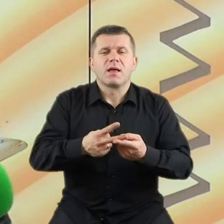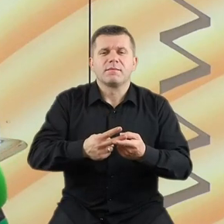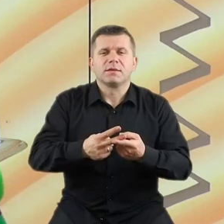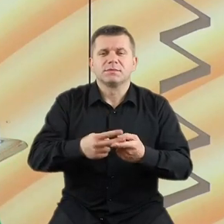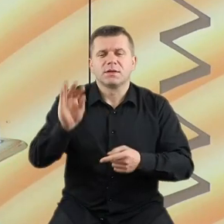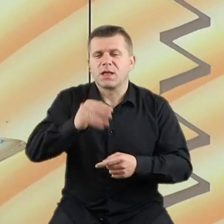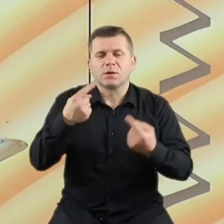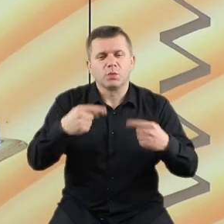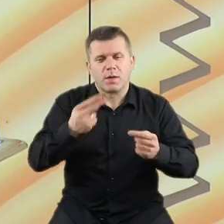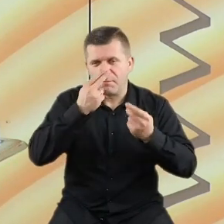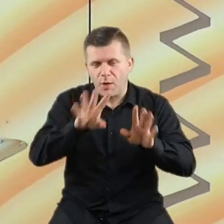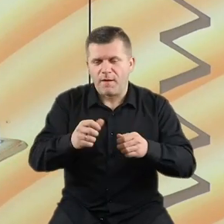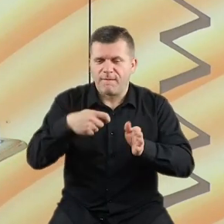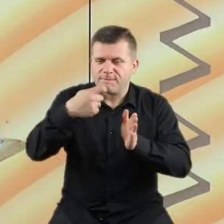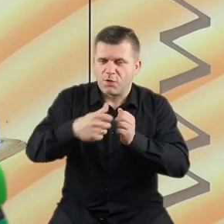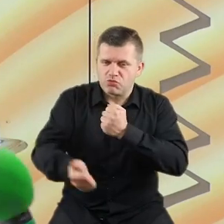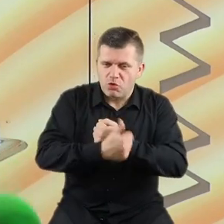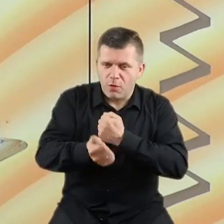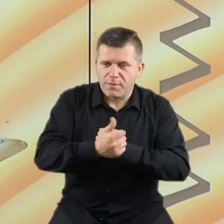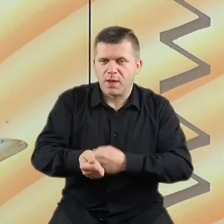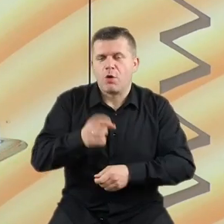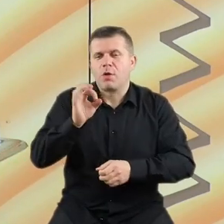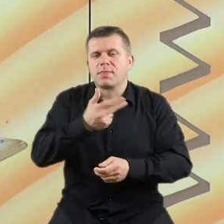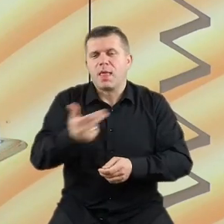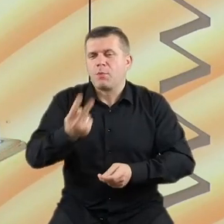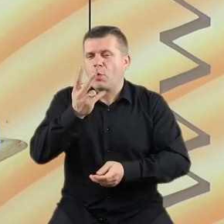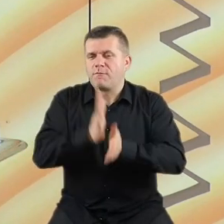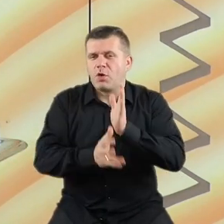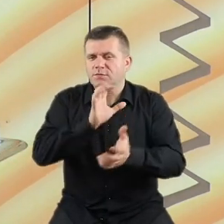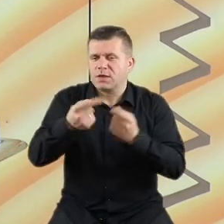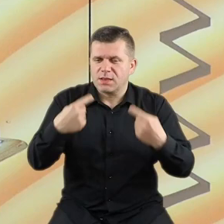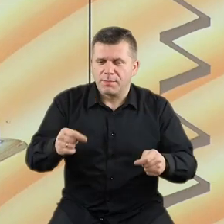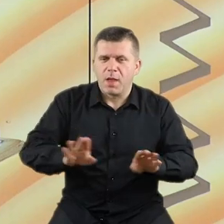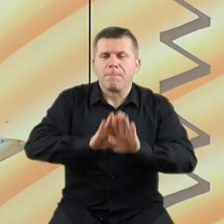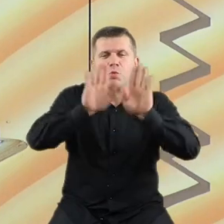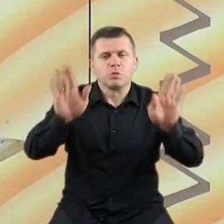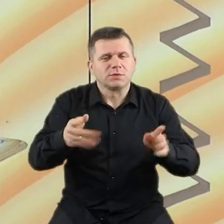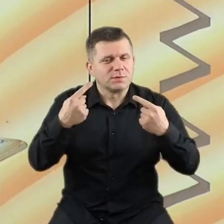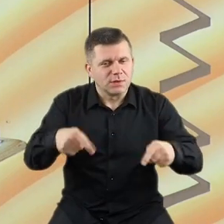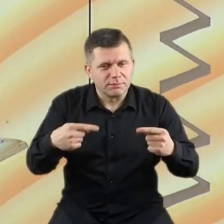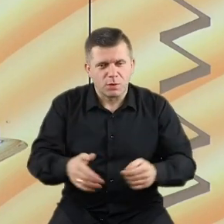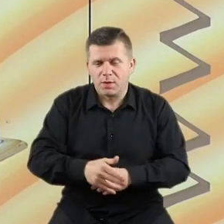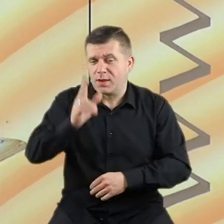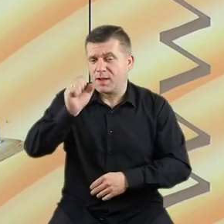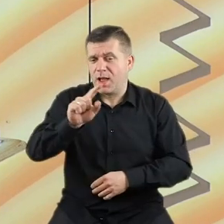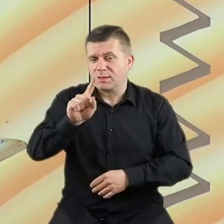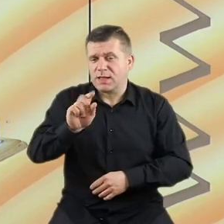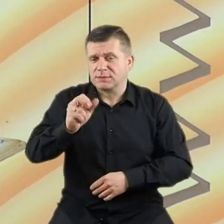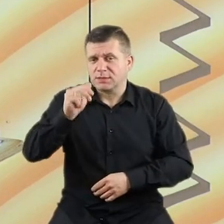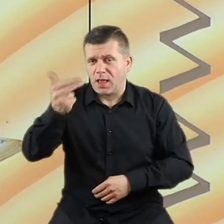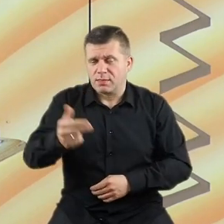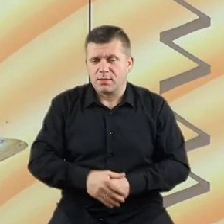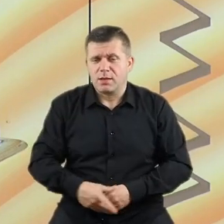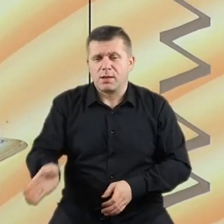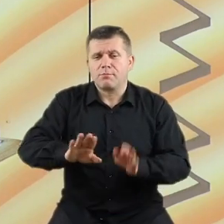jeszcze nie pokazywała filmów dokumentalnych, nie było filmów o II wojnie światowej, nie było muzeum na przykład w Kazachstanie,